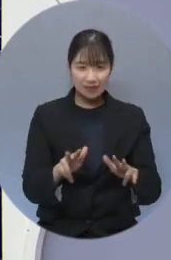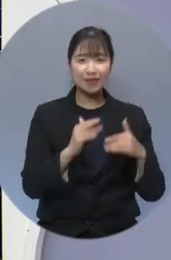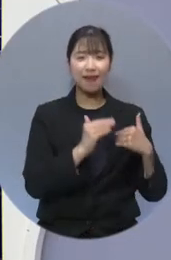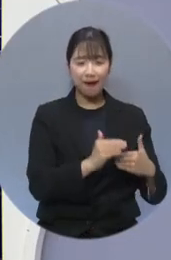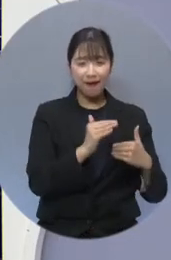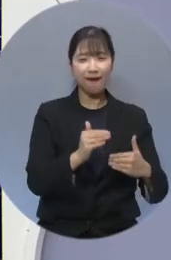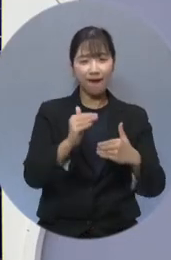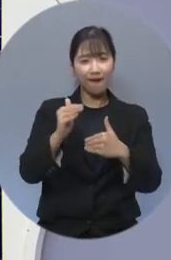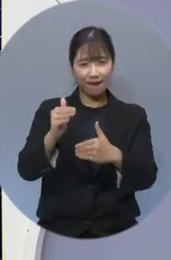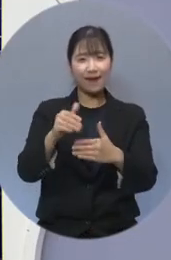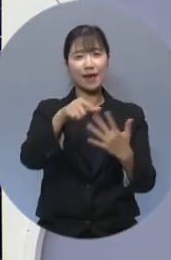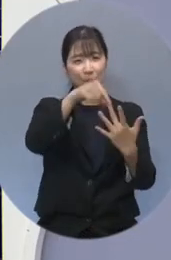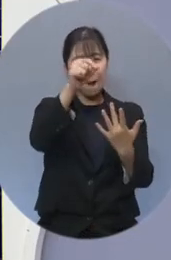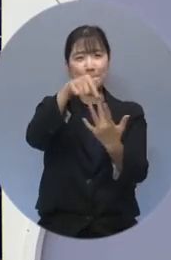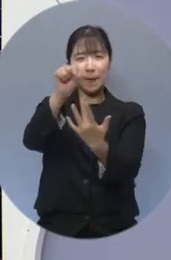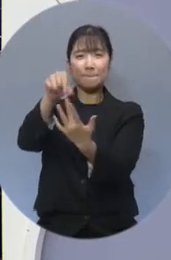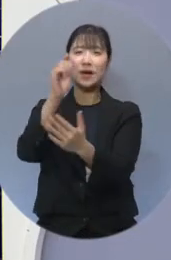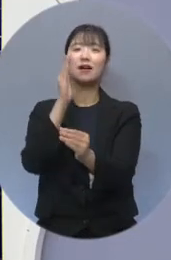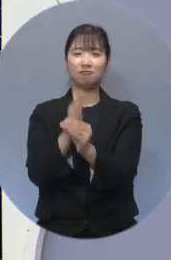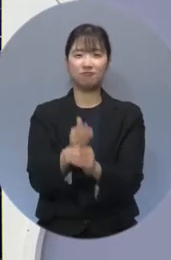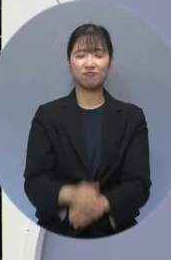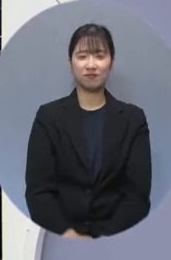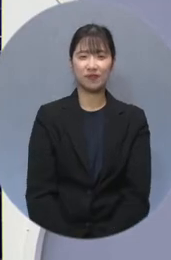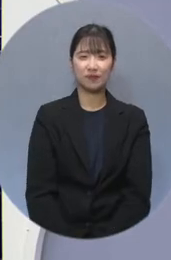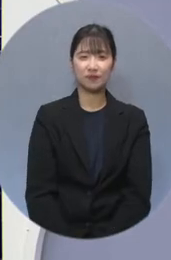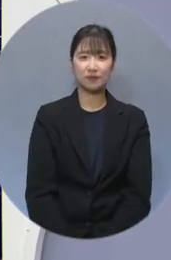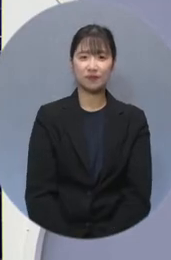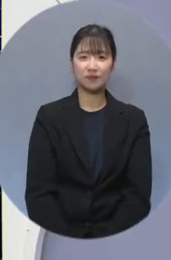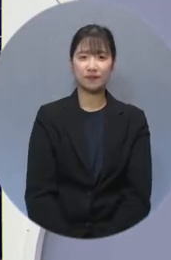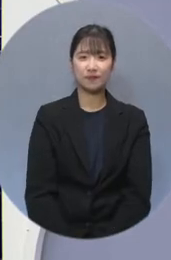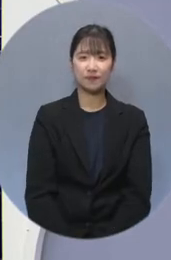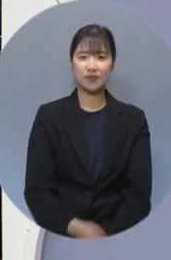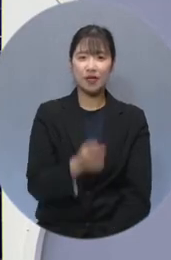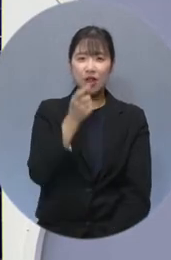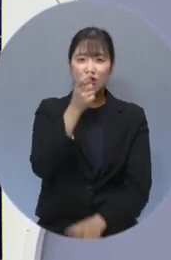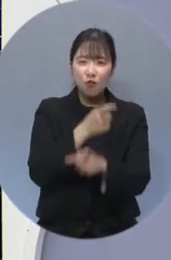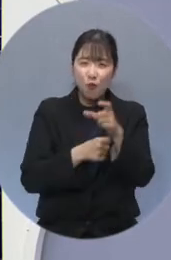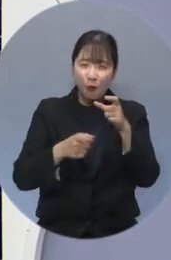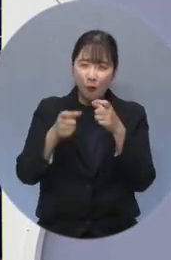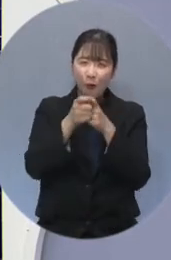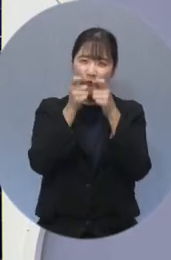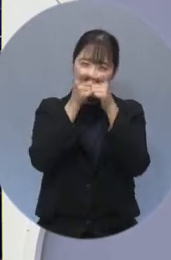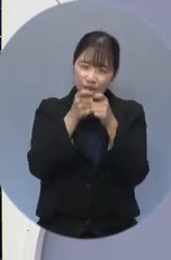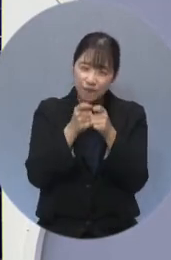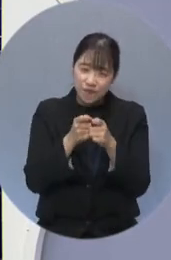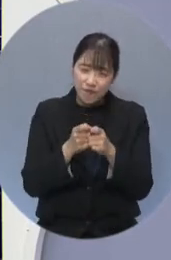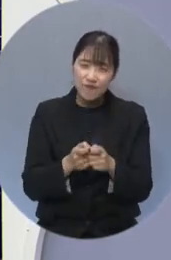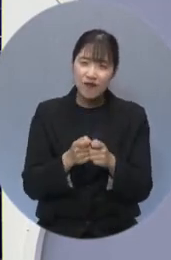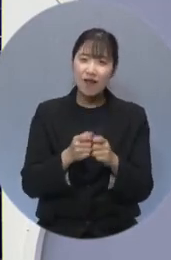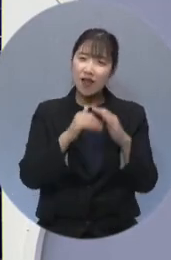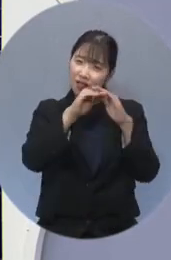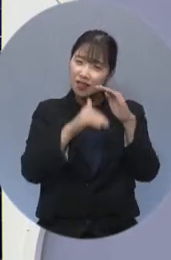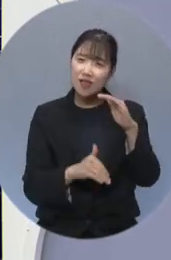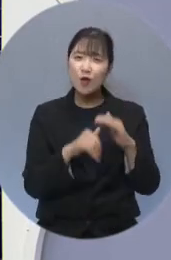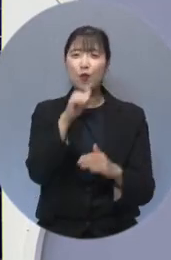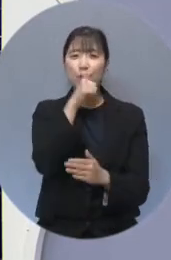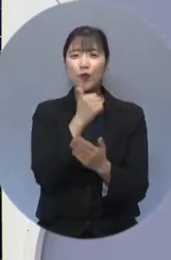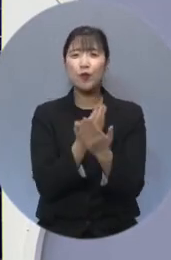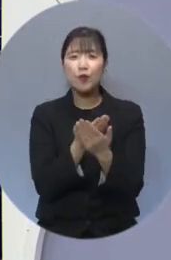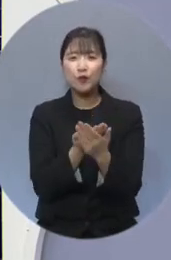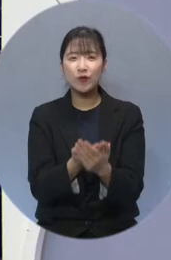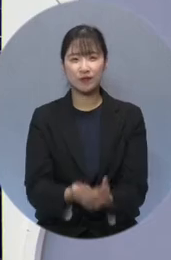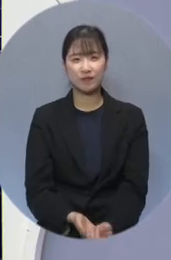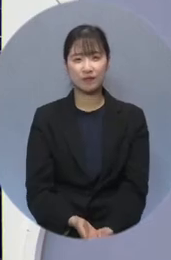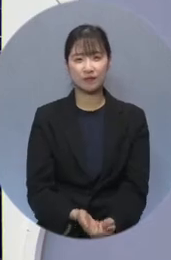지금 지정을 해가고 있는 거죠. 네, 네. 조금 구체적으로 사업 내용을 좀 네네. 소개해 주신다면요.